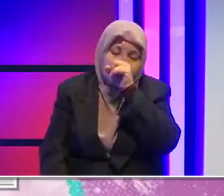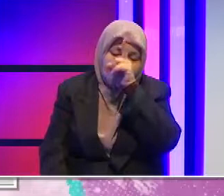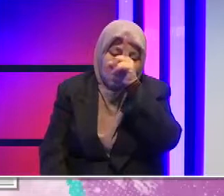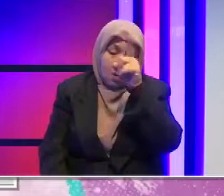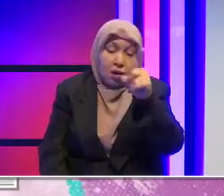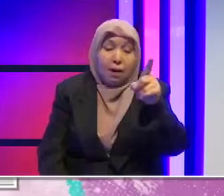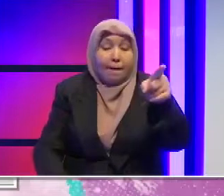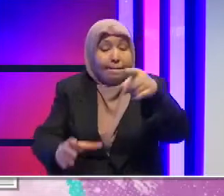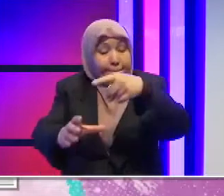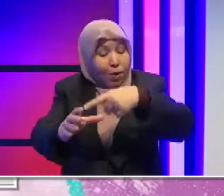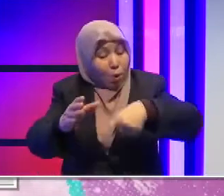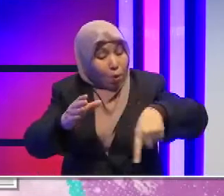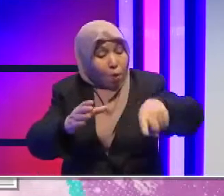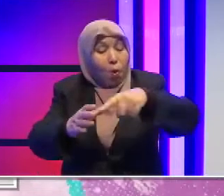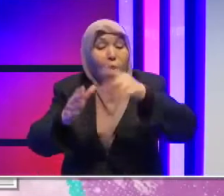للذين يقاتلون